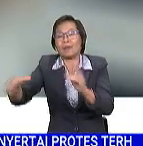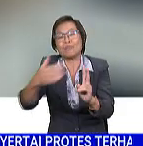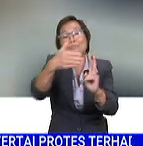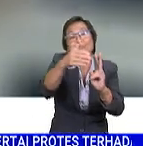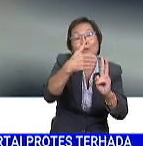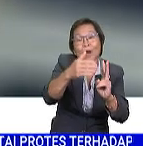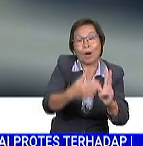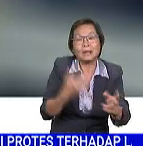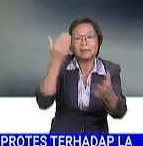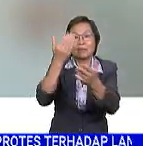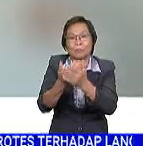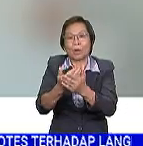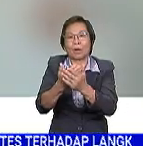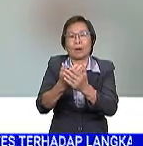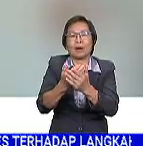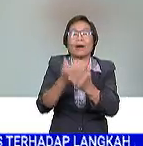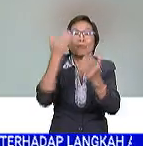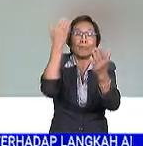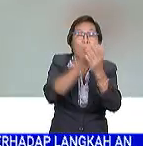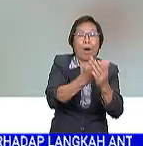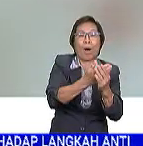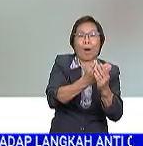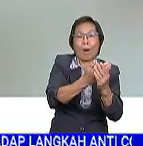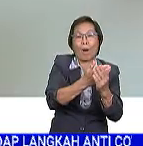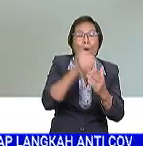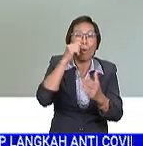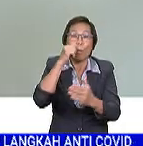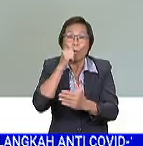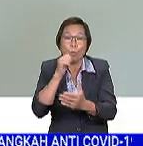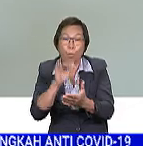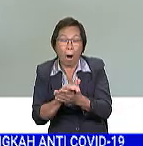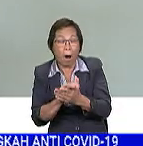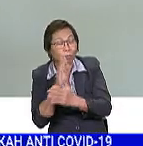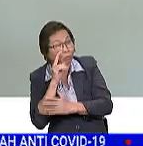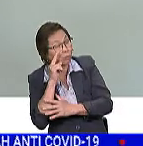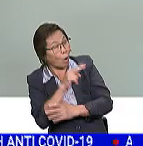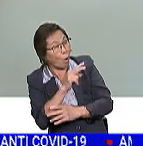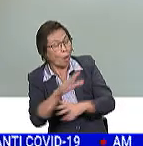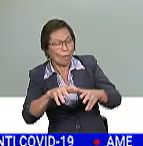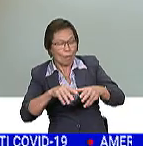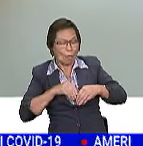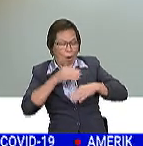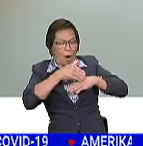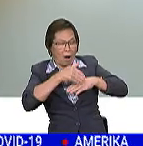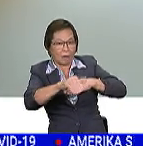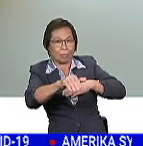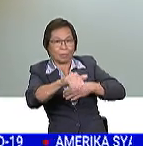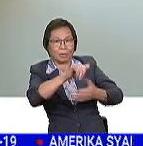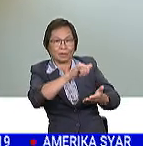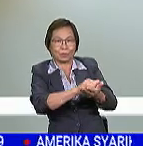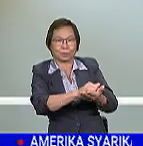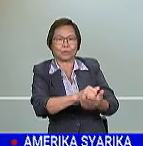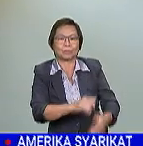perkahwinannya. Setibanya di kawasan pelamin, gelagat isterinya pula mencuri tumpuan tatkala menerima hantaran